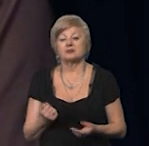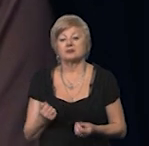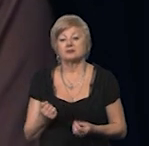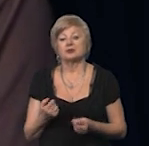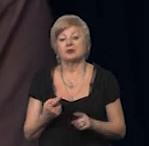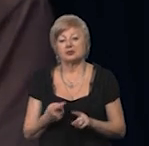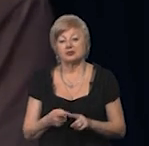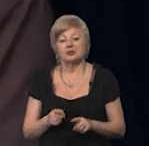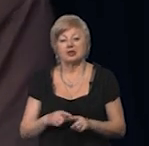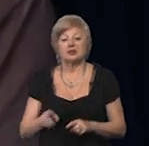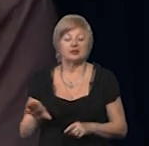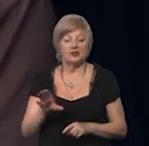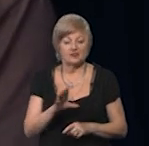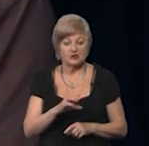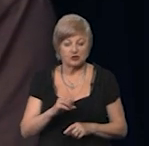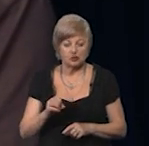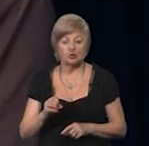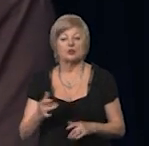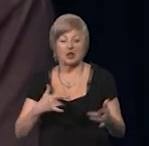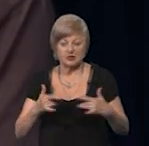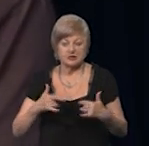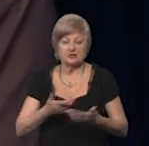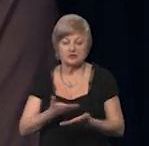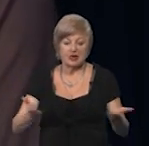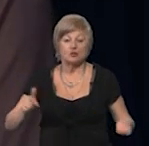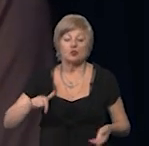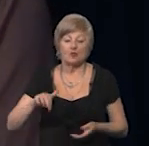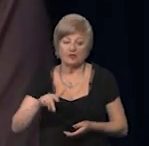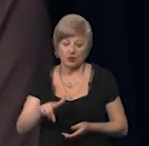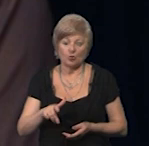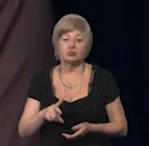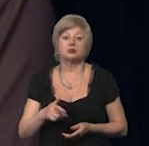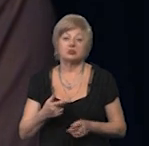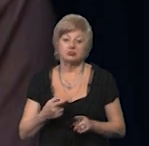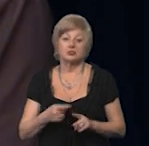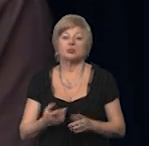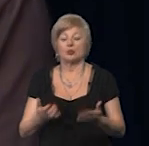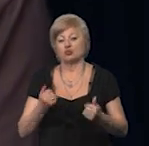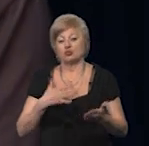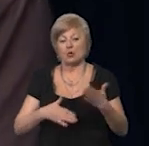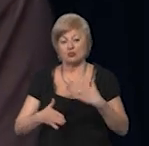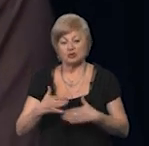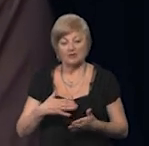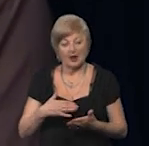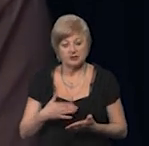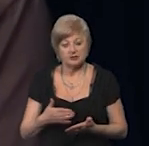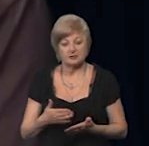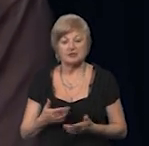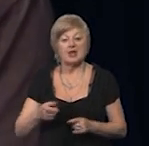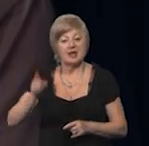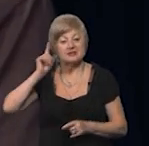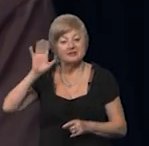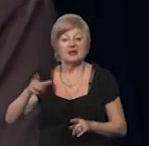Хтось виступає на сцену і виходить на сцену і за це отримує, ну, або гроші, або... А слава, ну, і слава – це